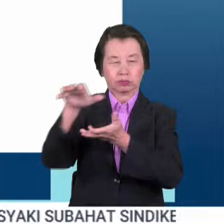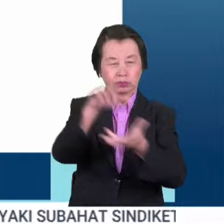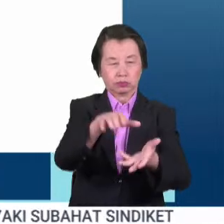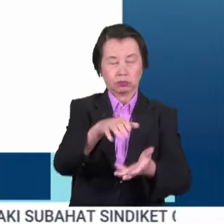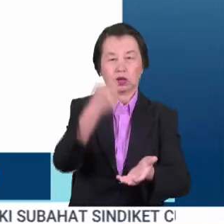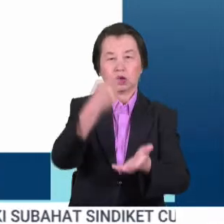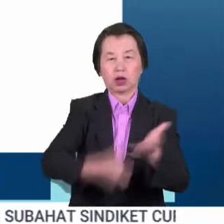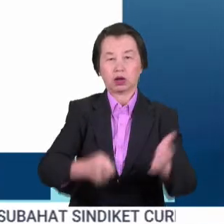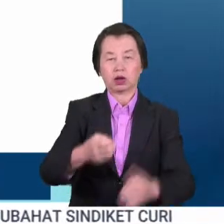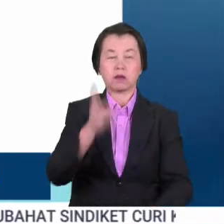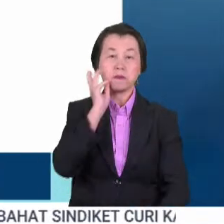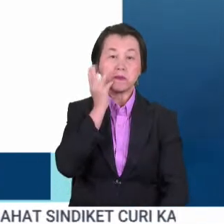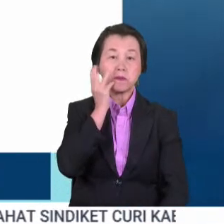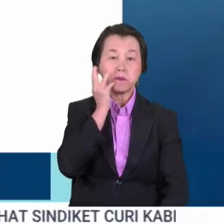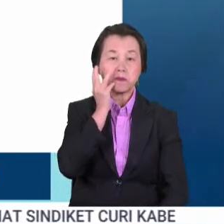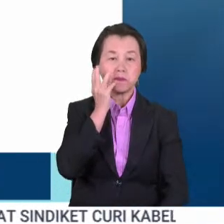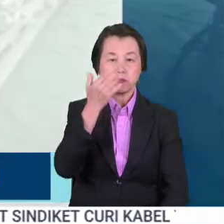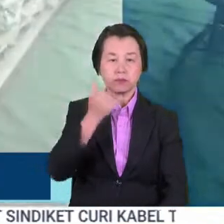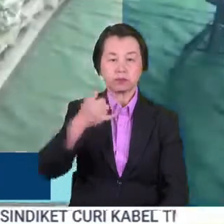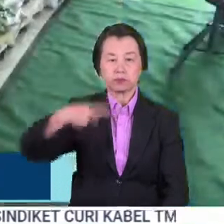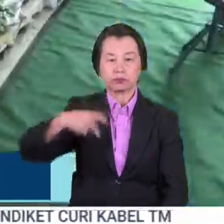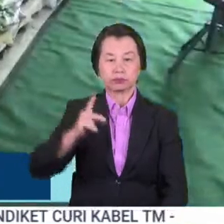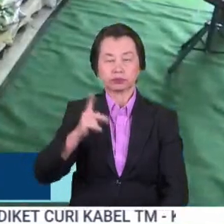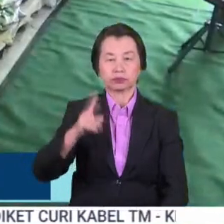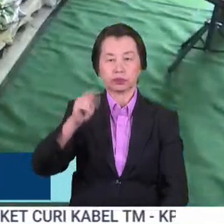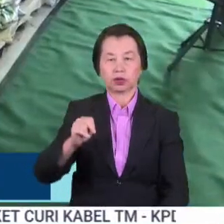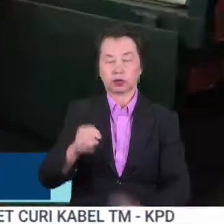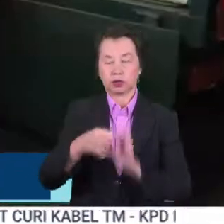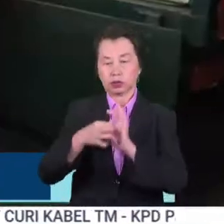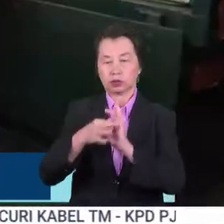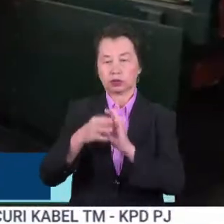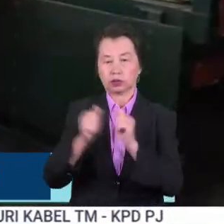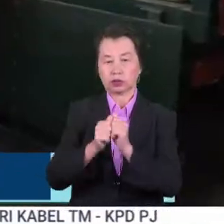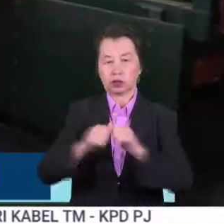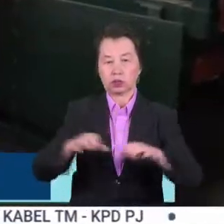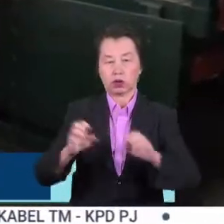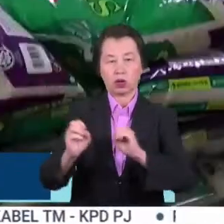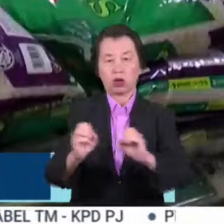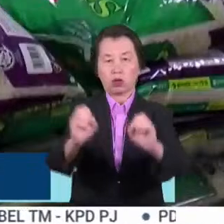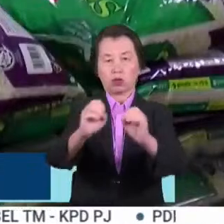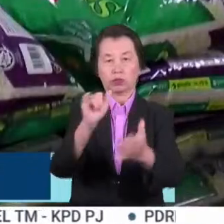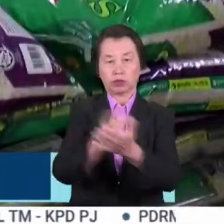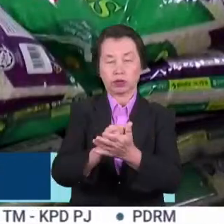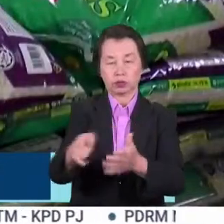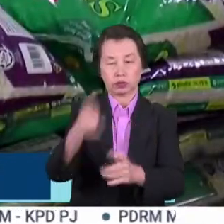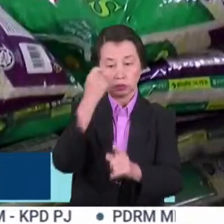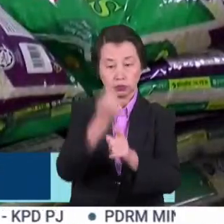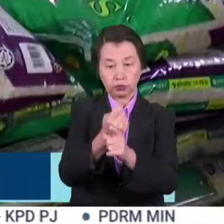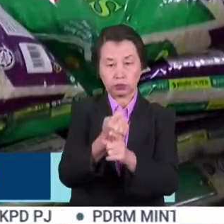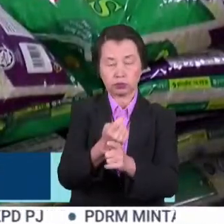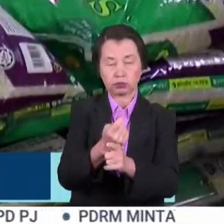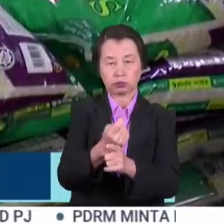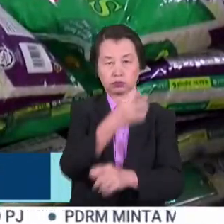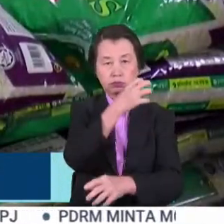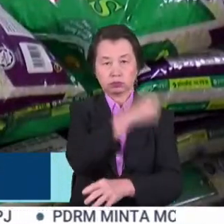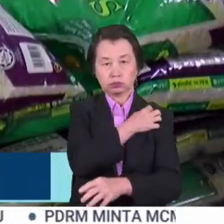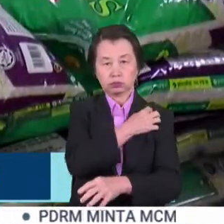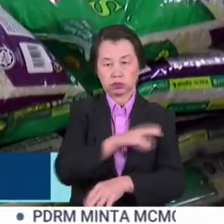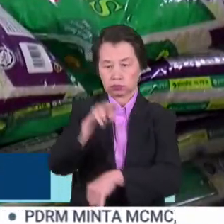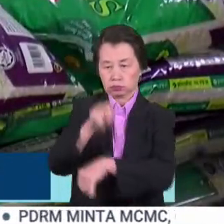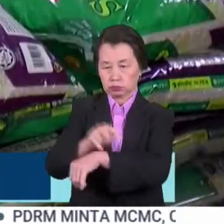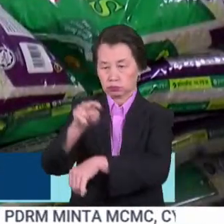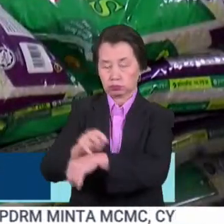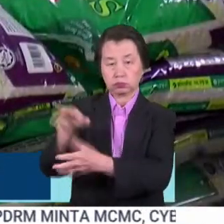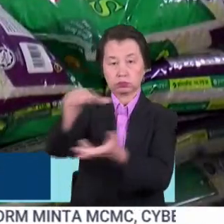harga beras. KBDN serta KPKM bekerjasama bagi menjalankan operasi ini yang bertujuan menguat kuasa dan